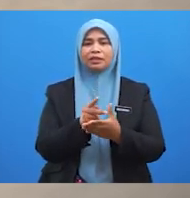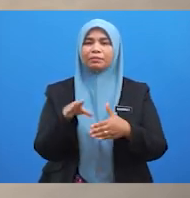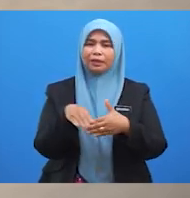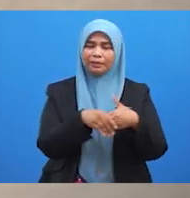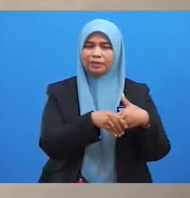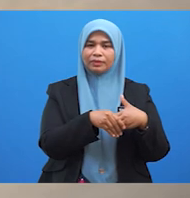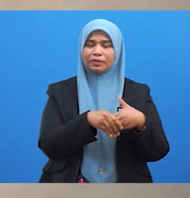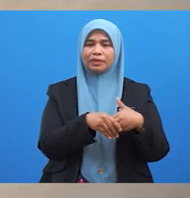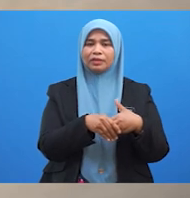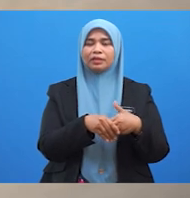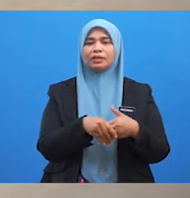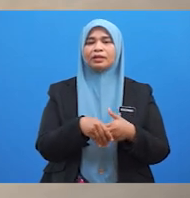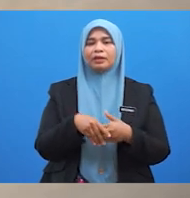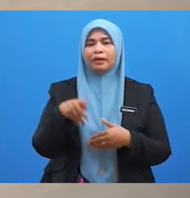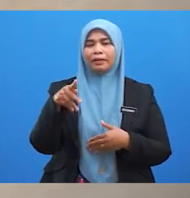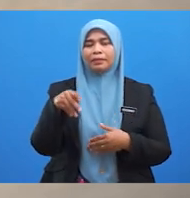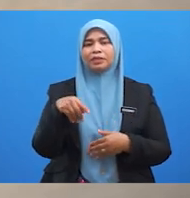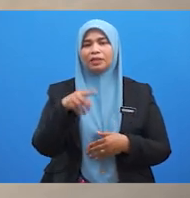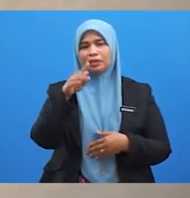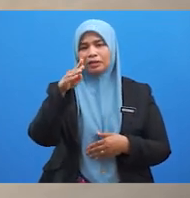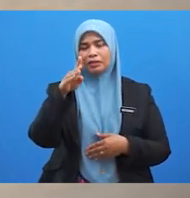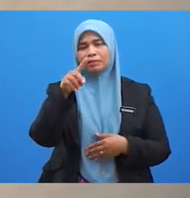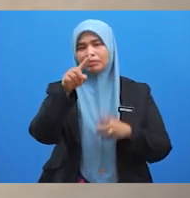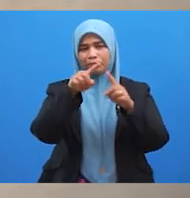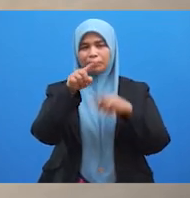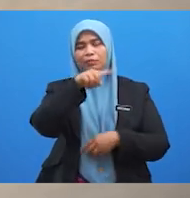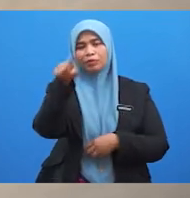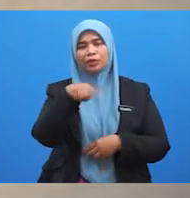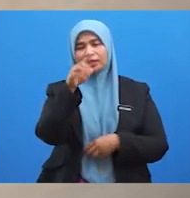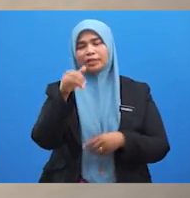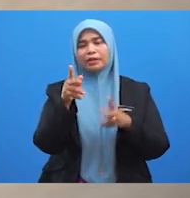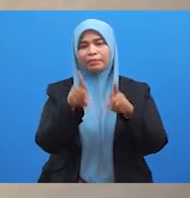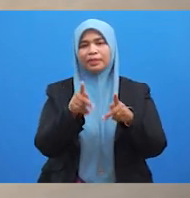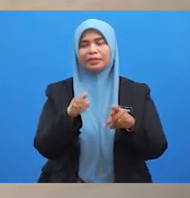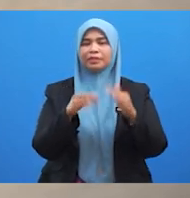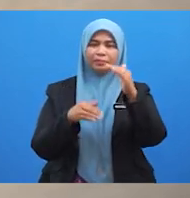berpandukan peta bulatan yang telah pelajar-pelajar bina.